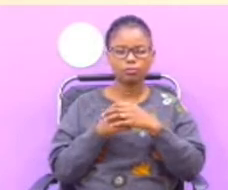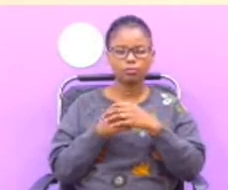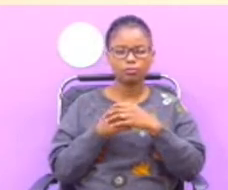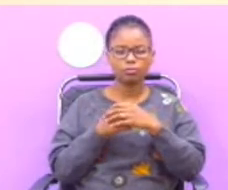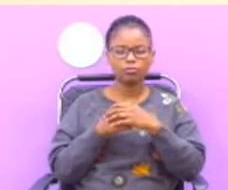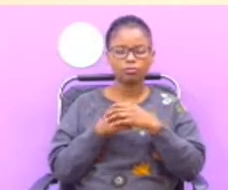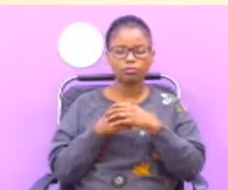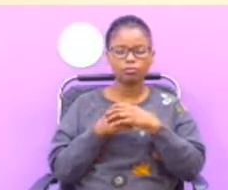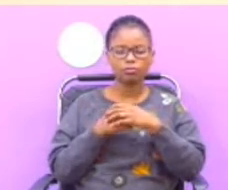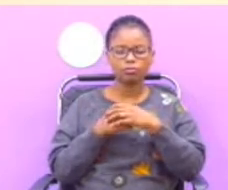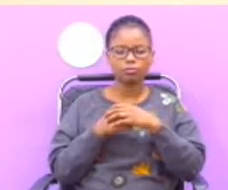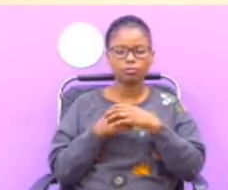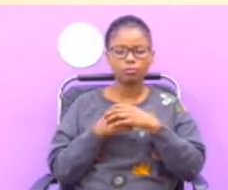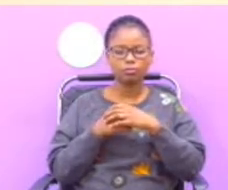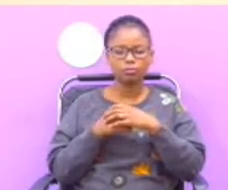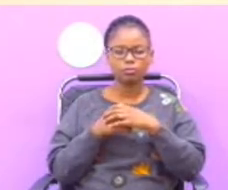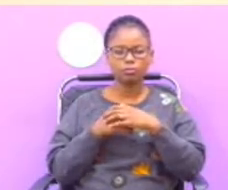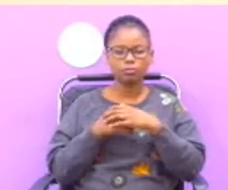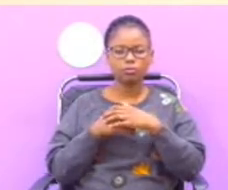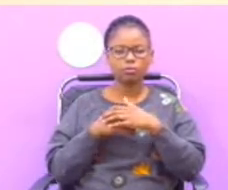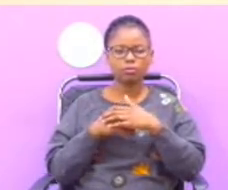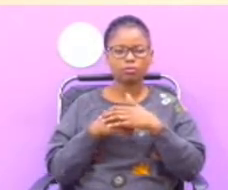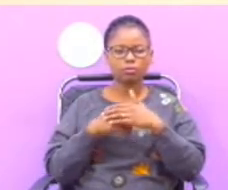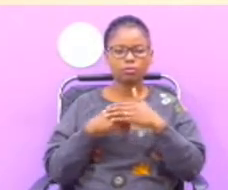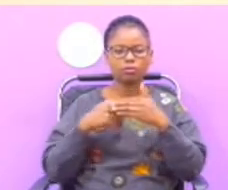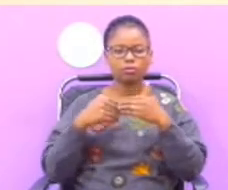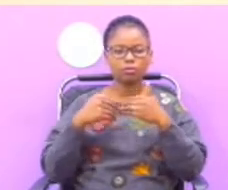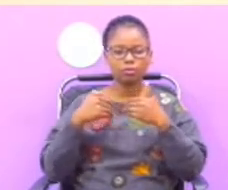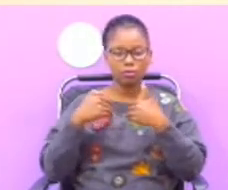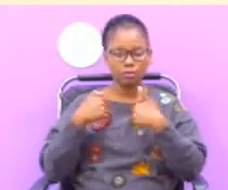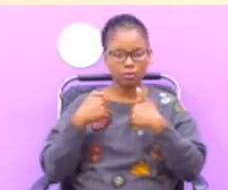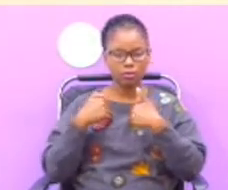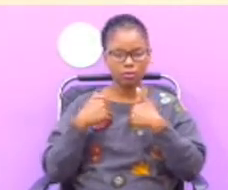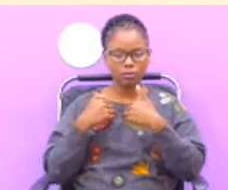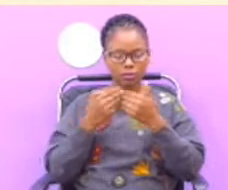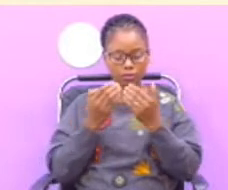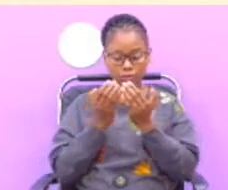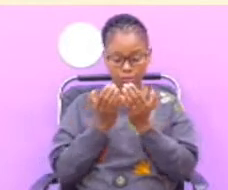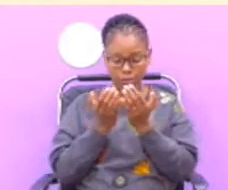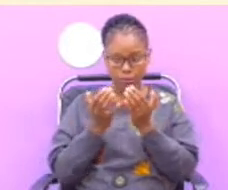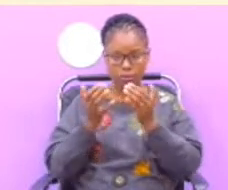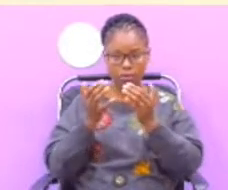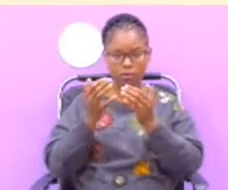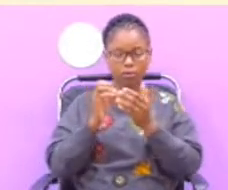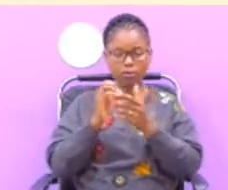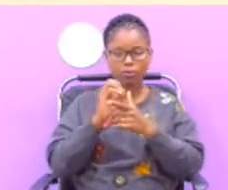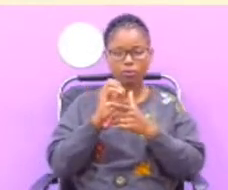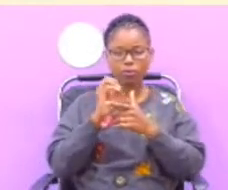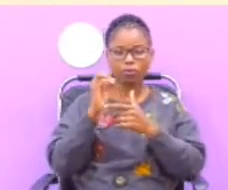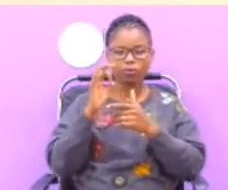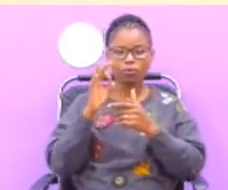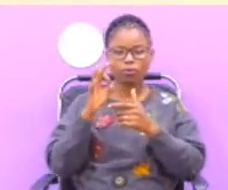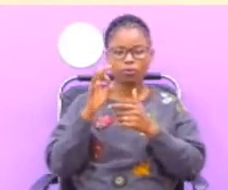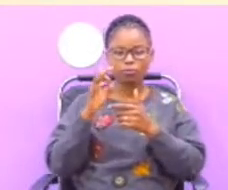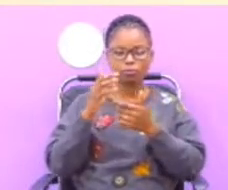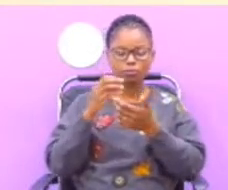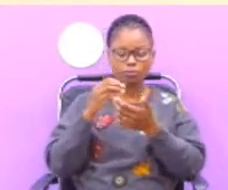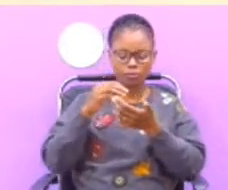arĩ na gacuri ga gũkua ũbumba na akĩrwo akue ũbumba